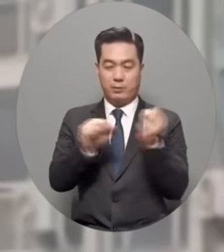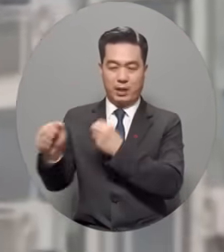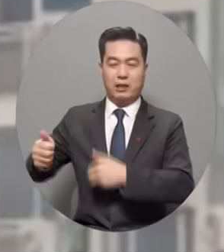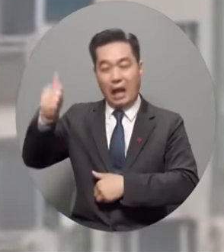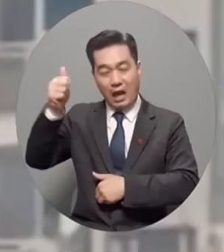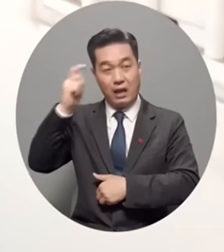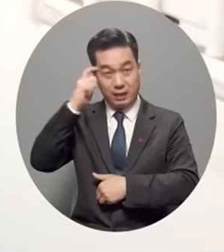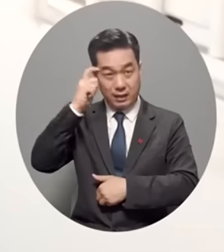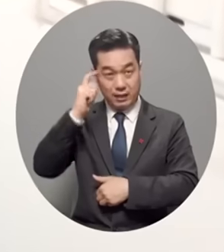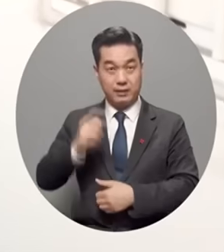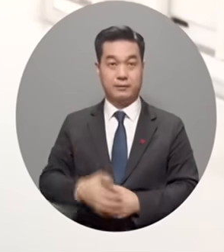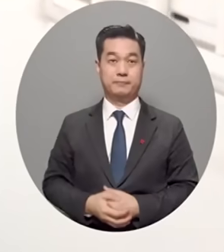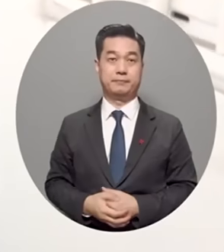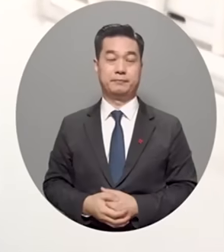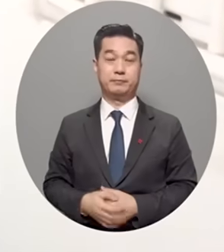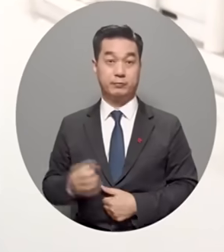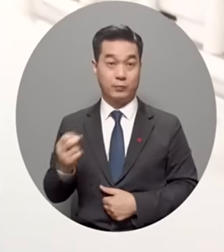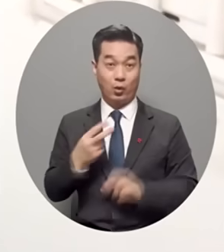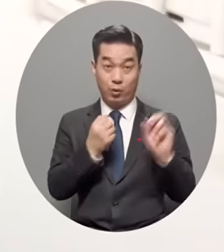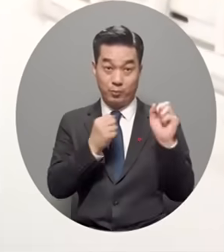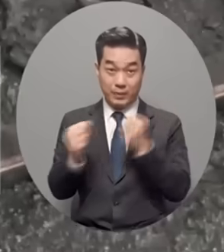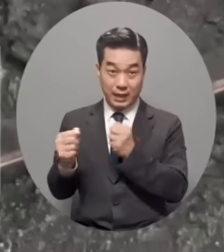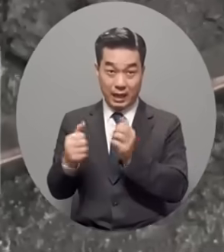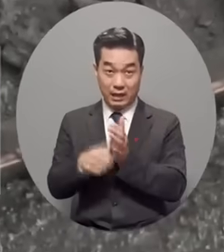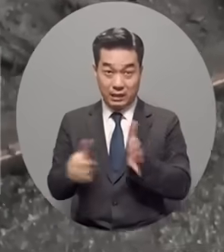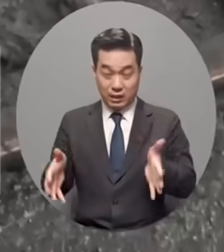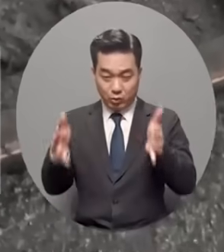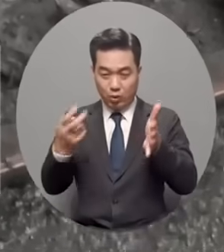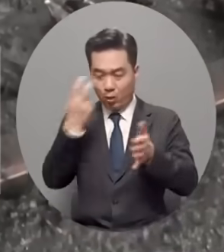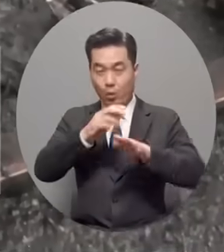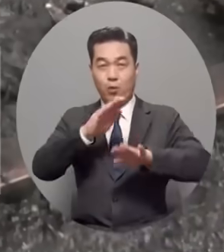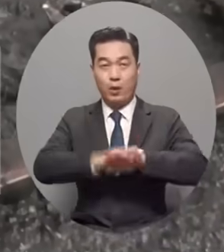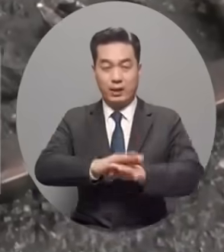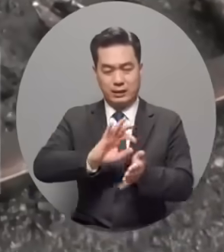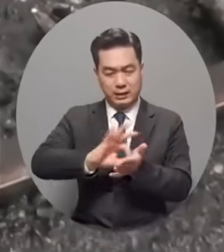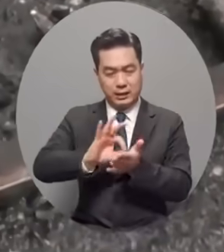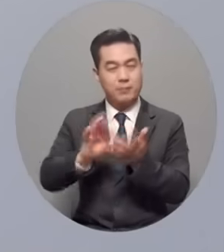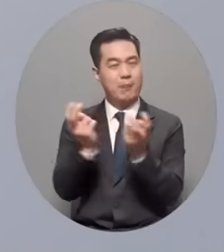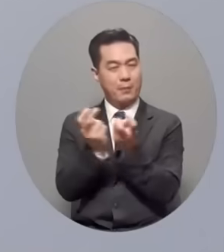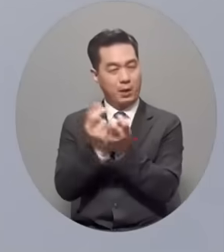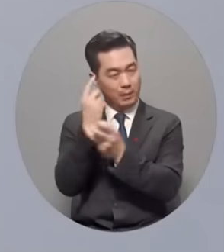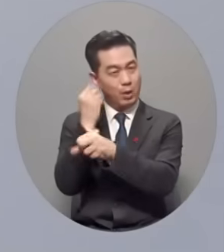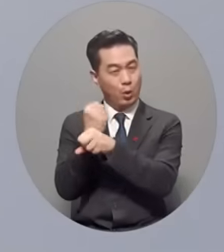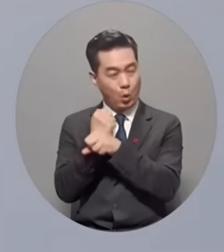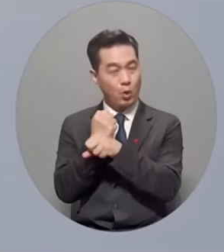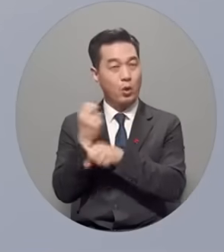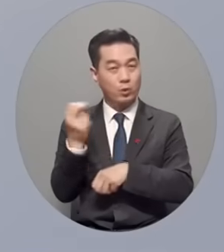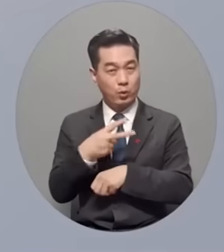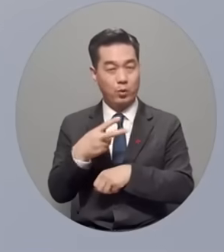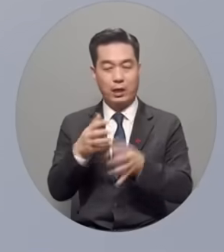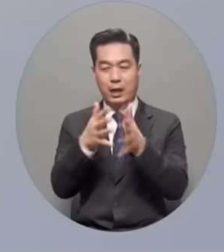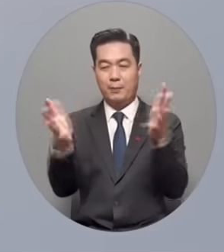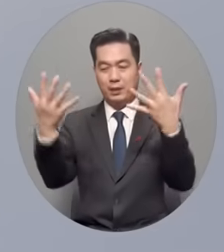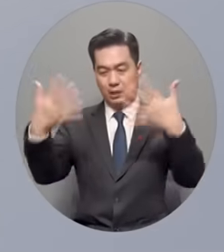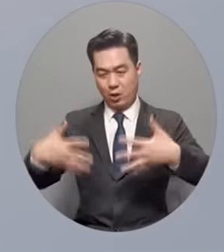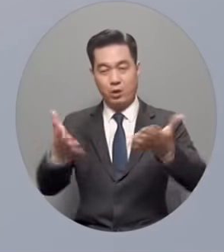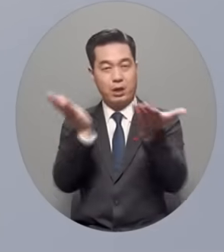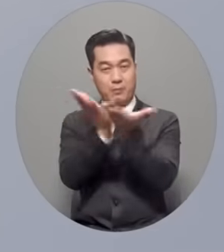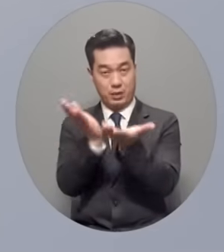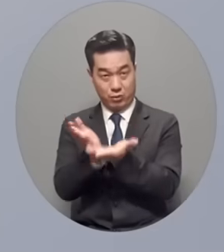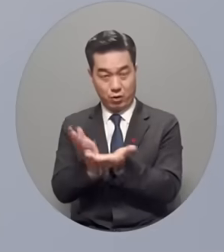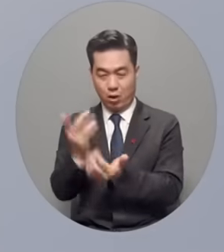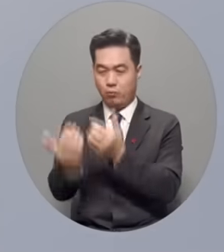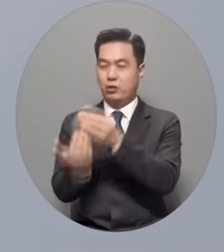있다는 겁니다. 또 피난기구의 보관 장소와 쓰임새를 숙지하고 각 아파트 여건에 맞춰 불이 났을 때